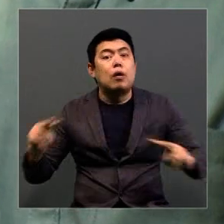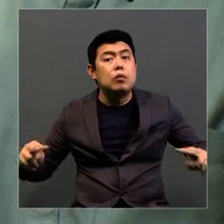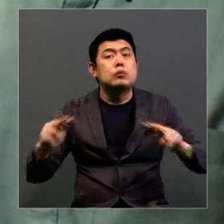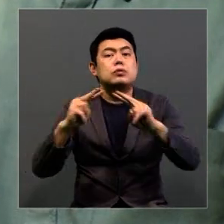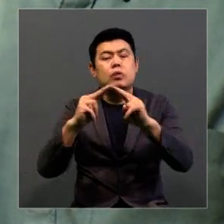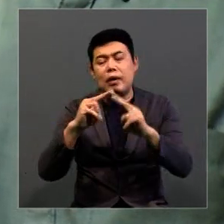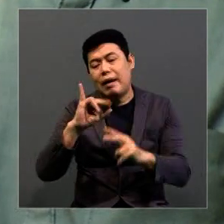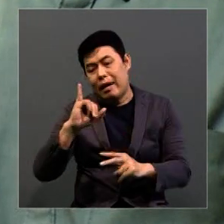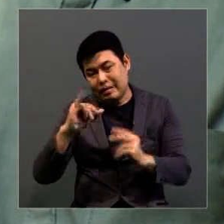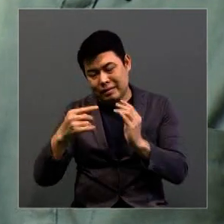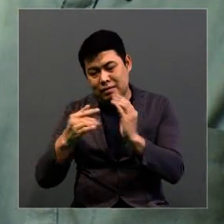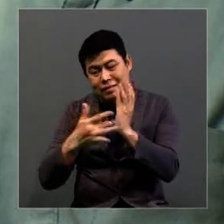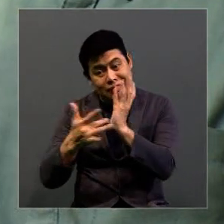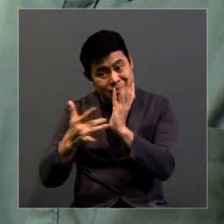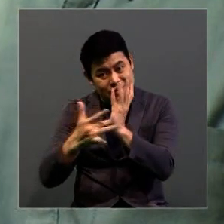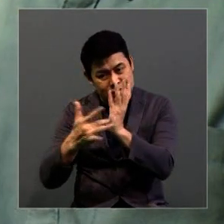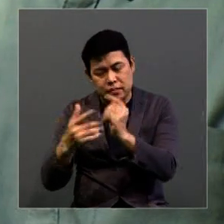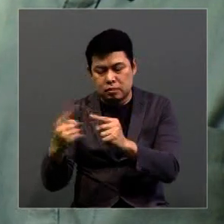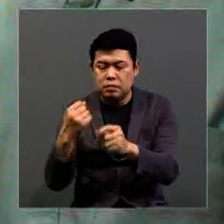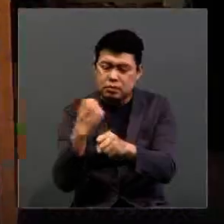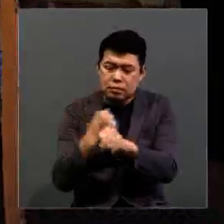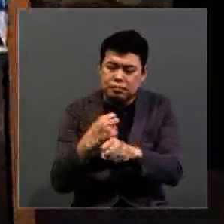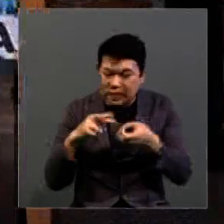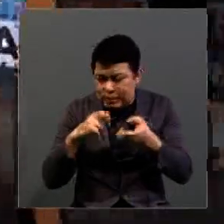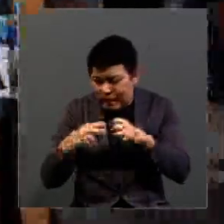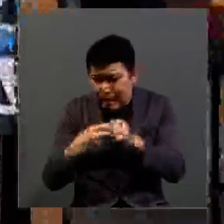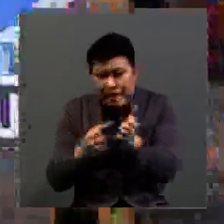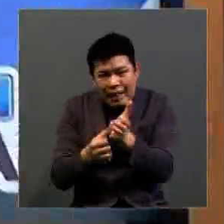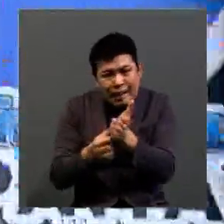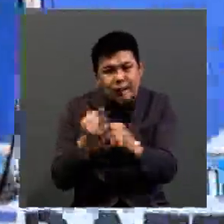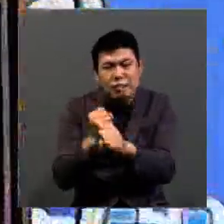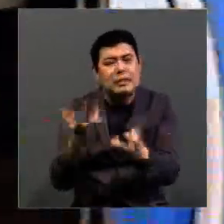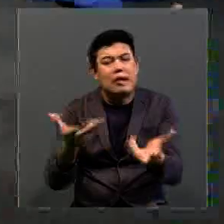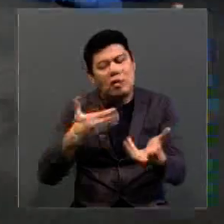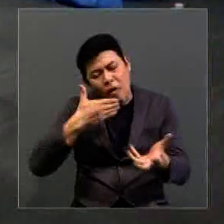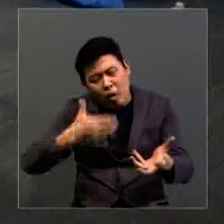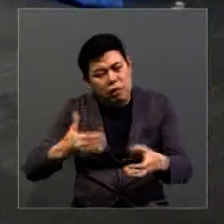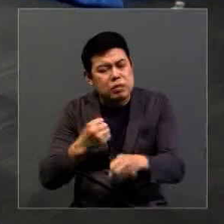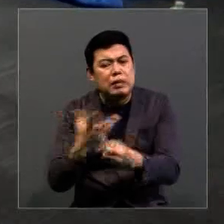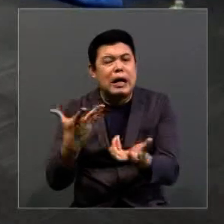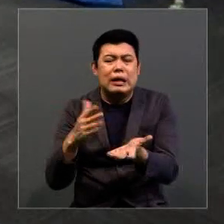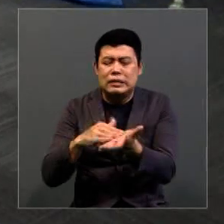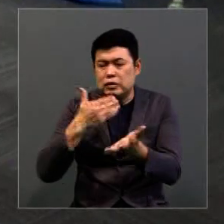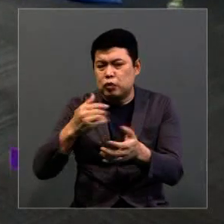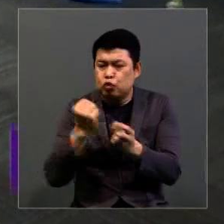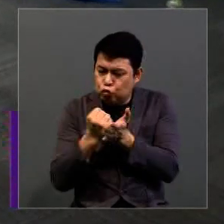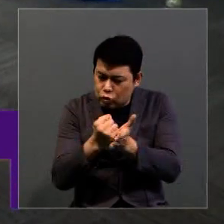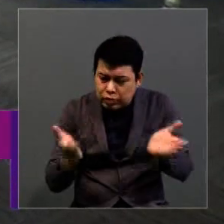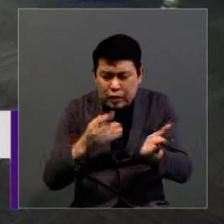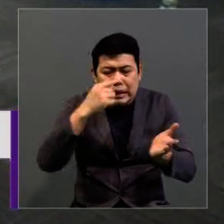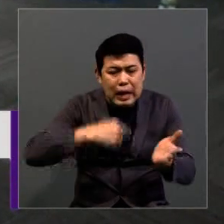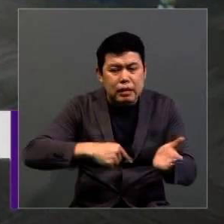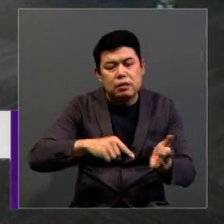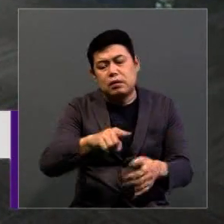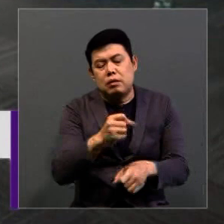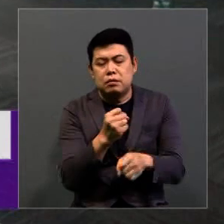การกระทรวงดิจิทัลเพื่อเศรษฐกิจและสังคมบอกว่าการจะแก้ปัญหาการพนันออนไลน์อย่างยั่งยืนจริงๆแล้วต้องส่งเสริมให้คน